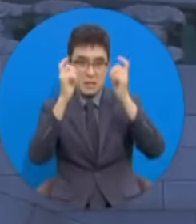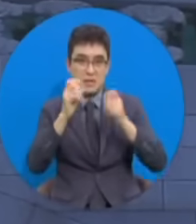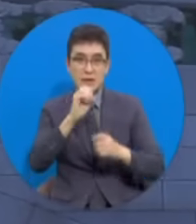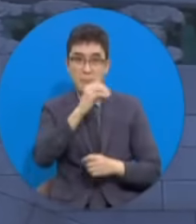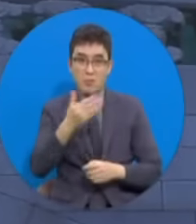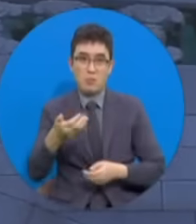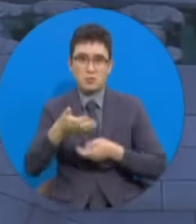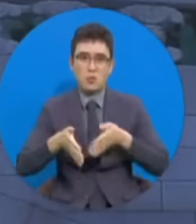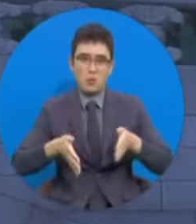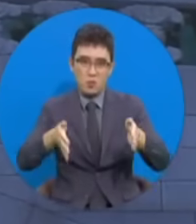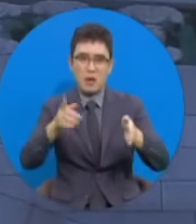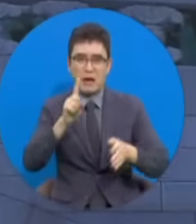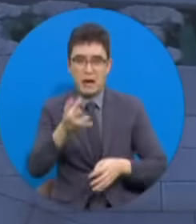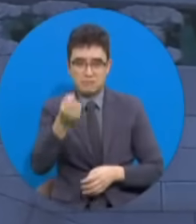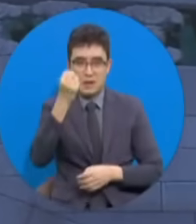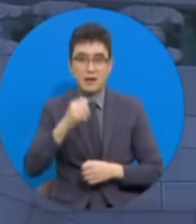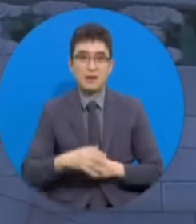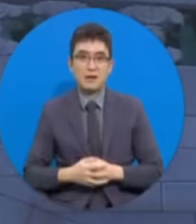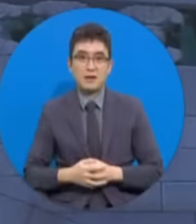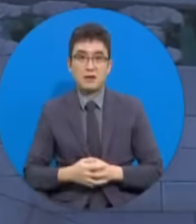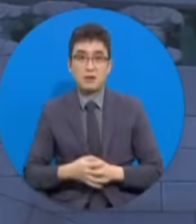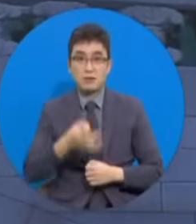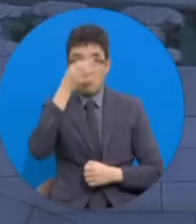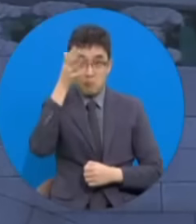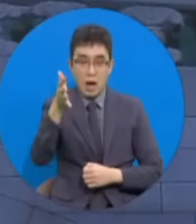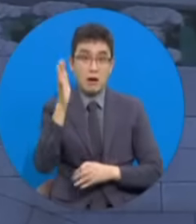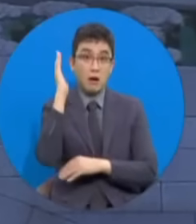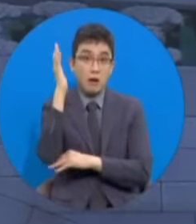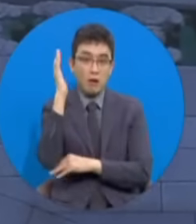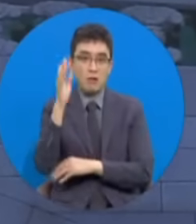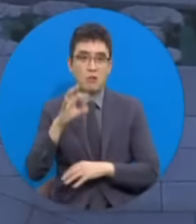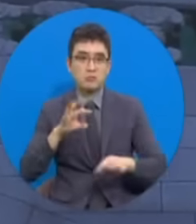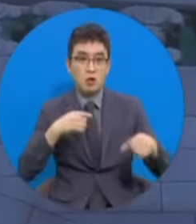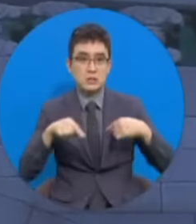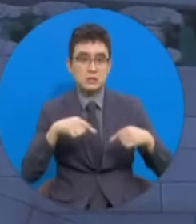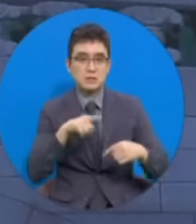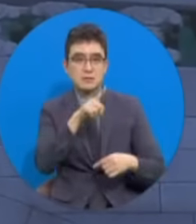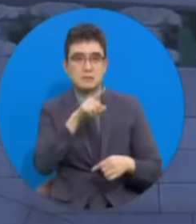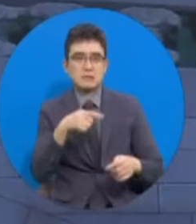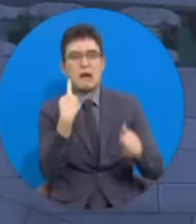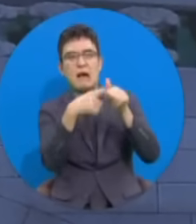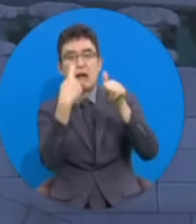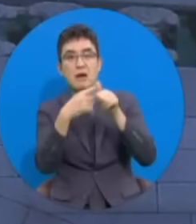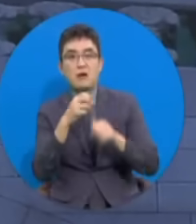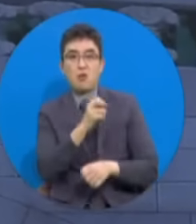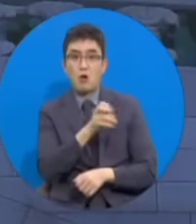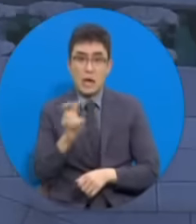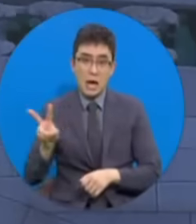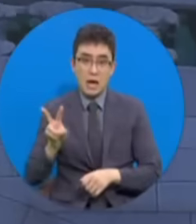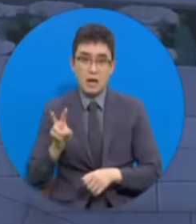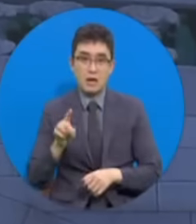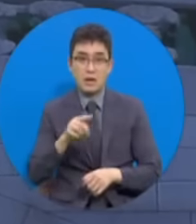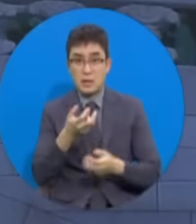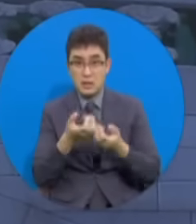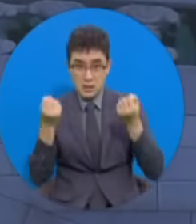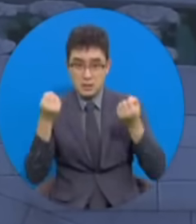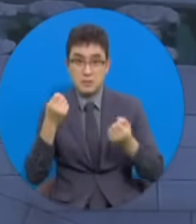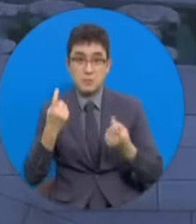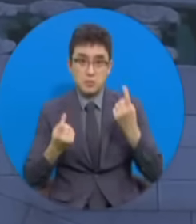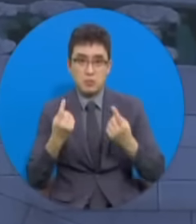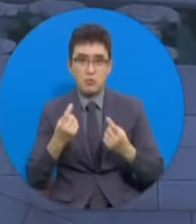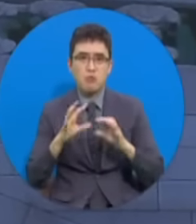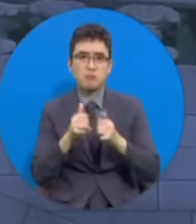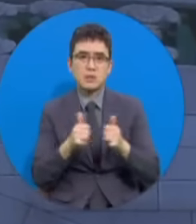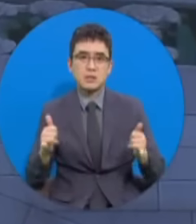버리고 있습니다. 객관적인 전문가가 나와도 정치권에서 불신받는 것, 여야를 떠나서 과연 이게 우리 국민들에게 도움이 될까라는